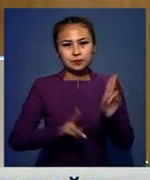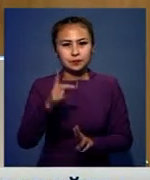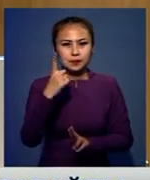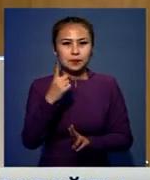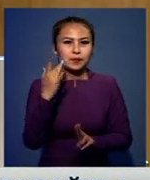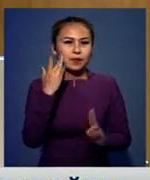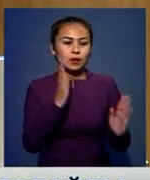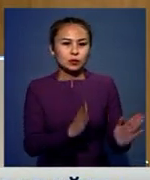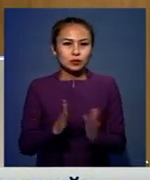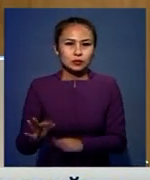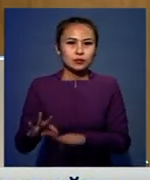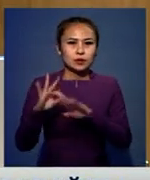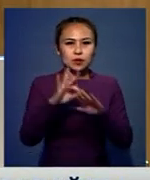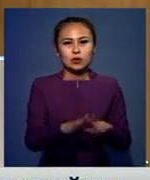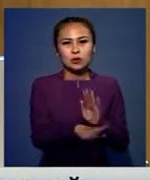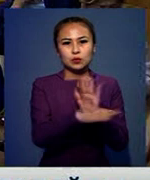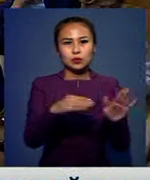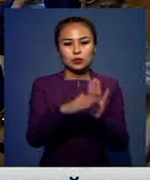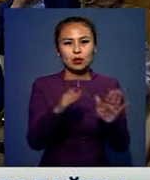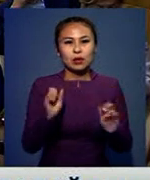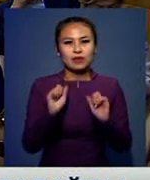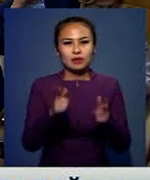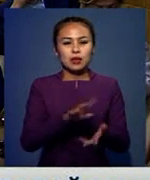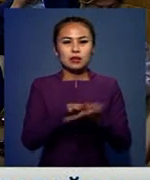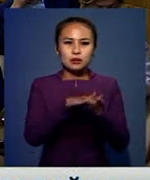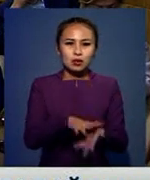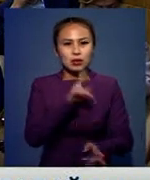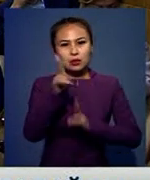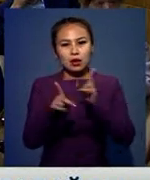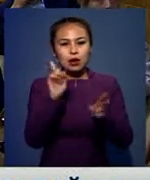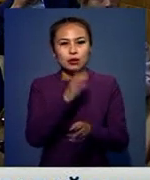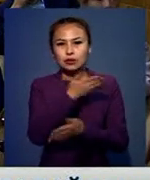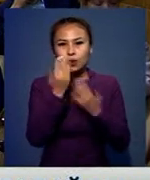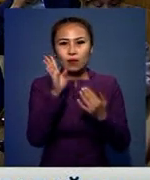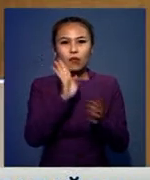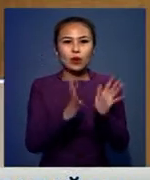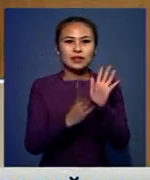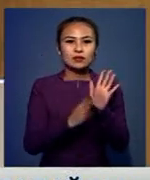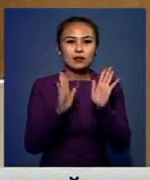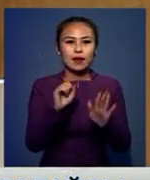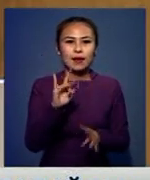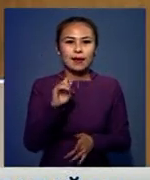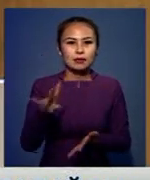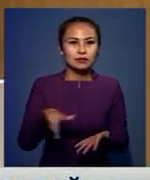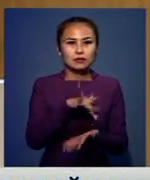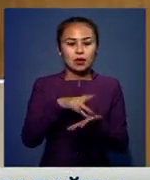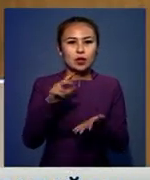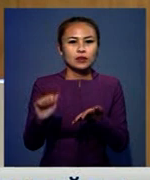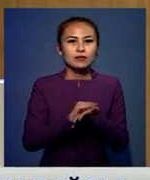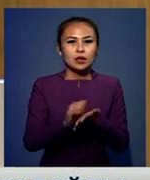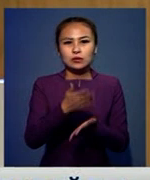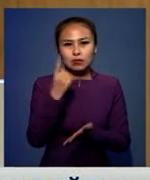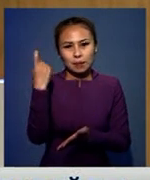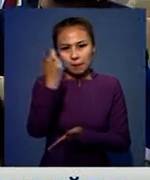саяси процесс бірқалыпты өтіп жатыр. Сайлаушылардан түскен арыз-шағым жоқ, тек таңғы сағат 9 кезінде Арал қаласында құжаты жоқ